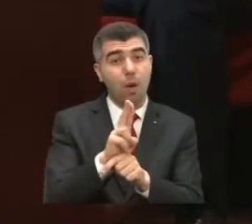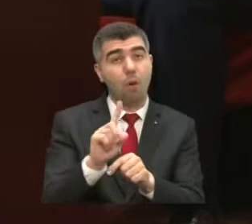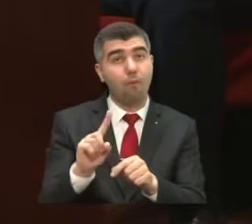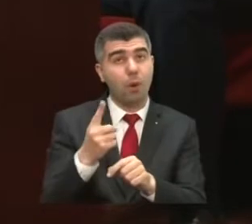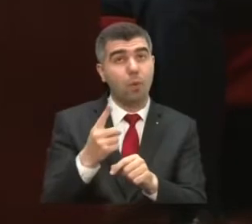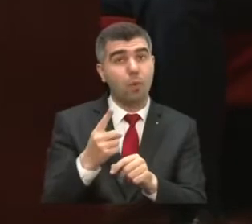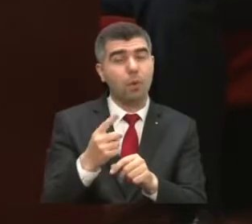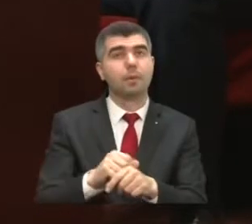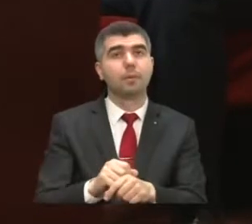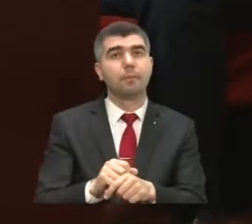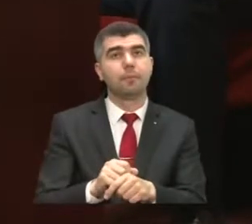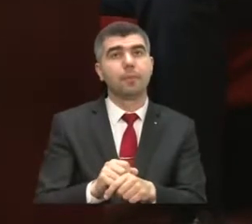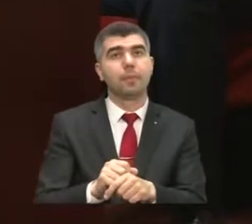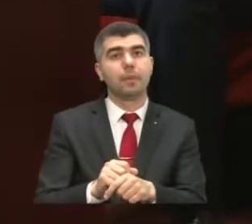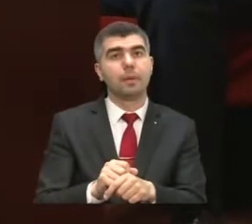السؤال على